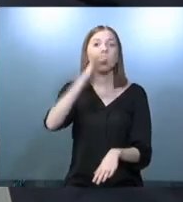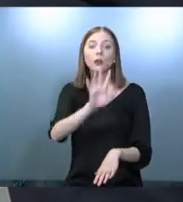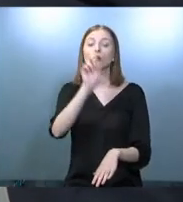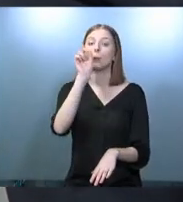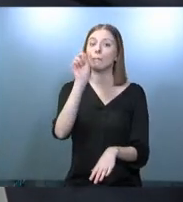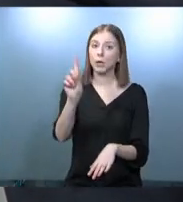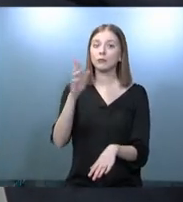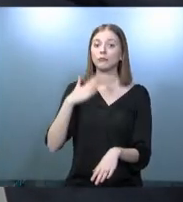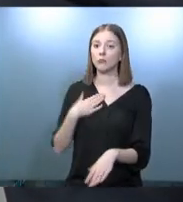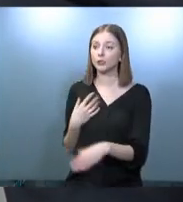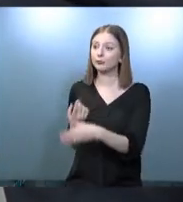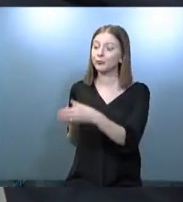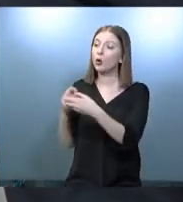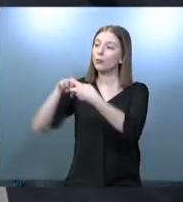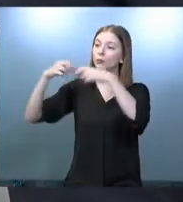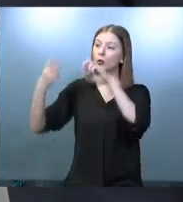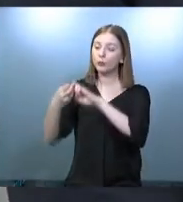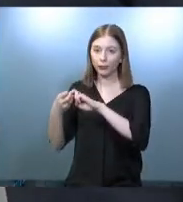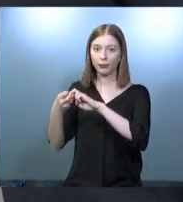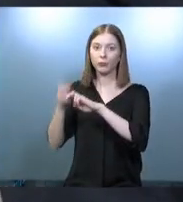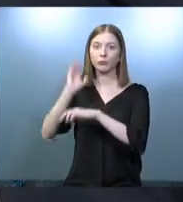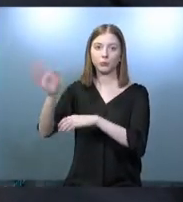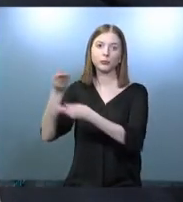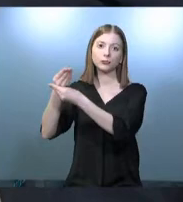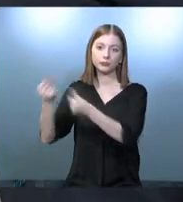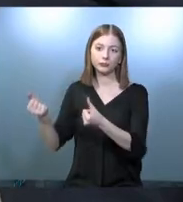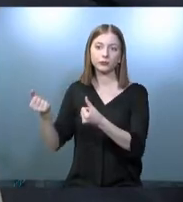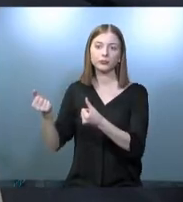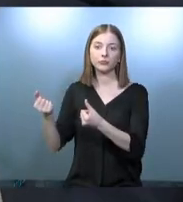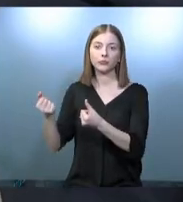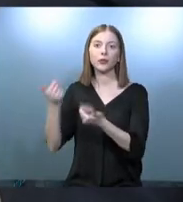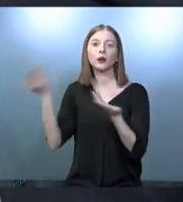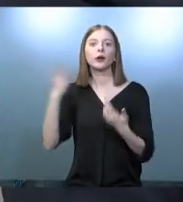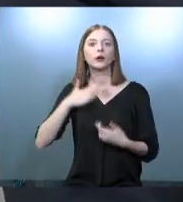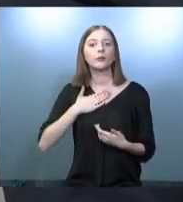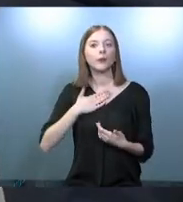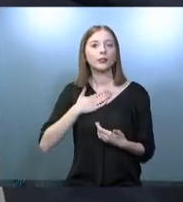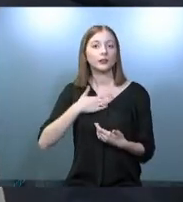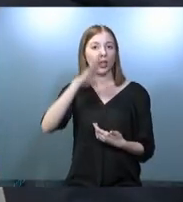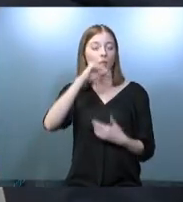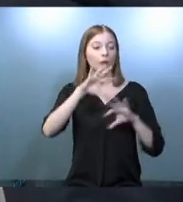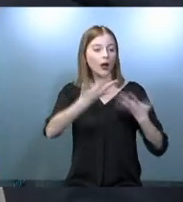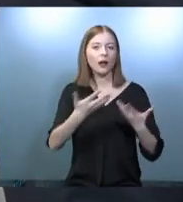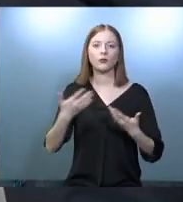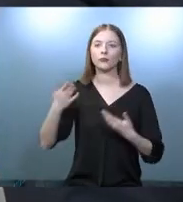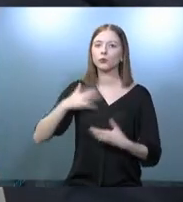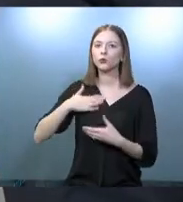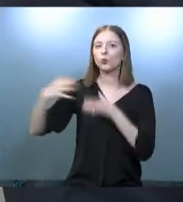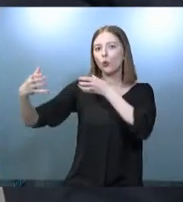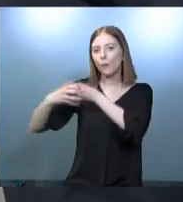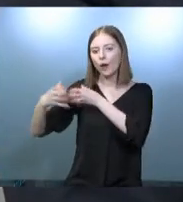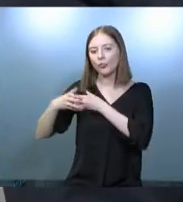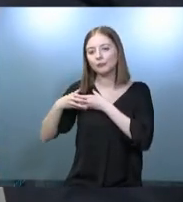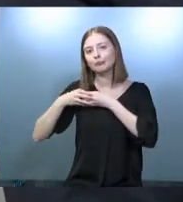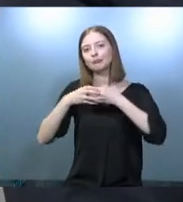bet prisidėti prie visų tų problemų sprendimų savo naujomis pajėgomis, savo naujais žmonėmis, kuriuos norime